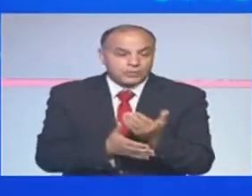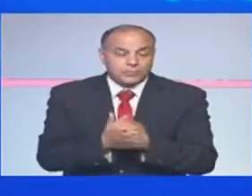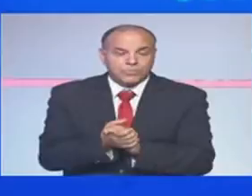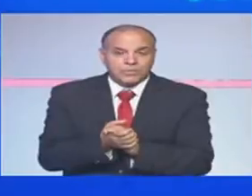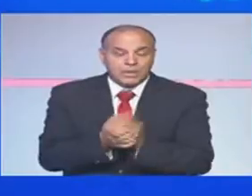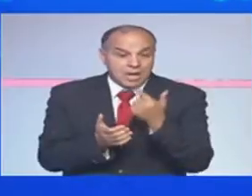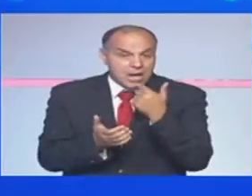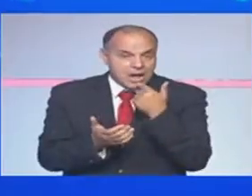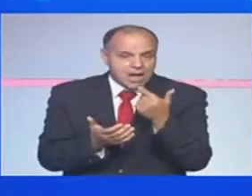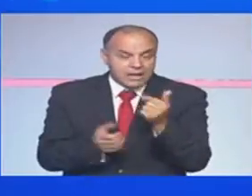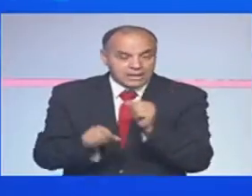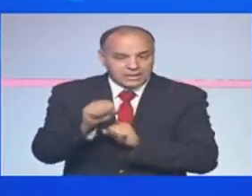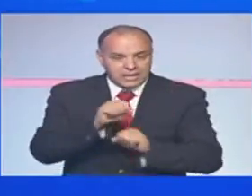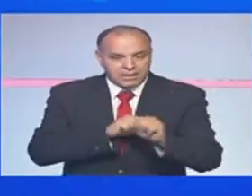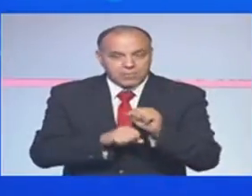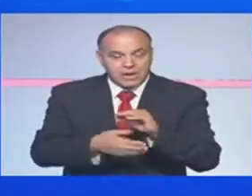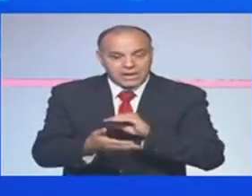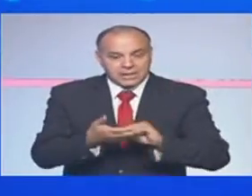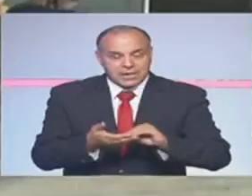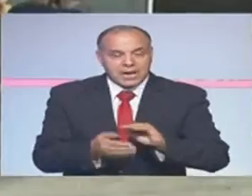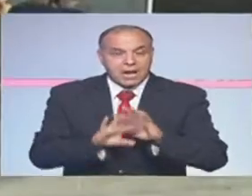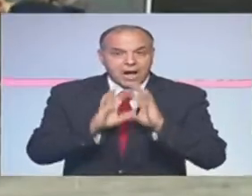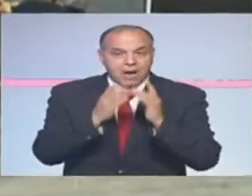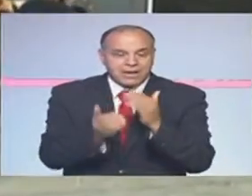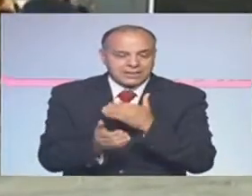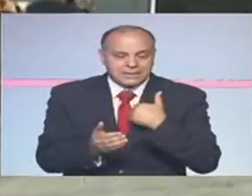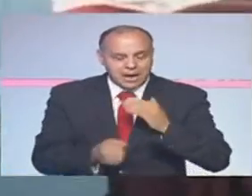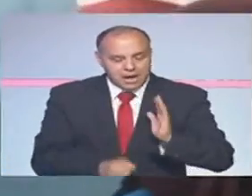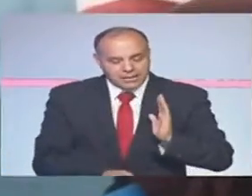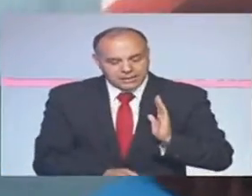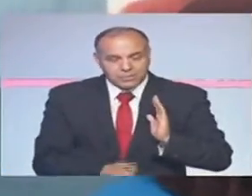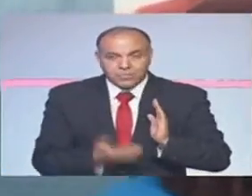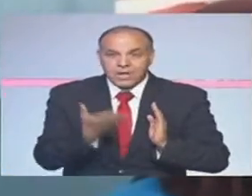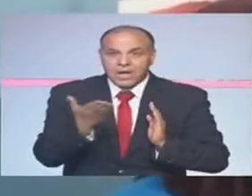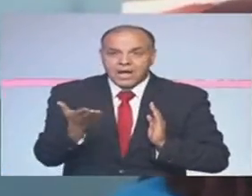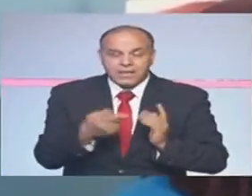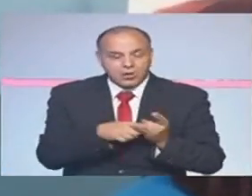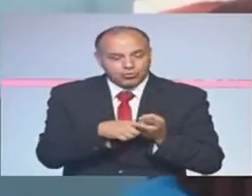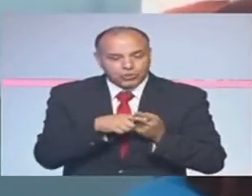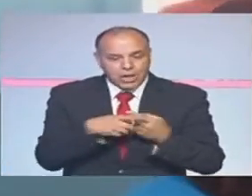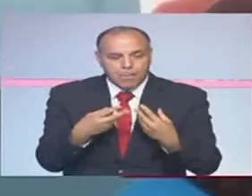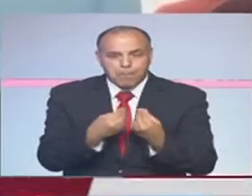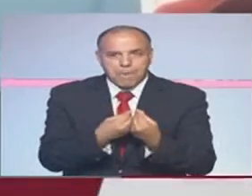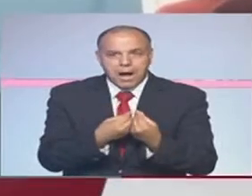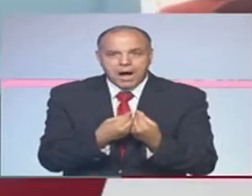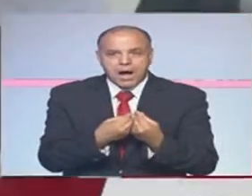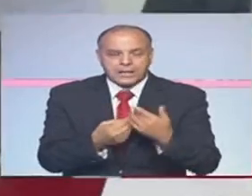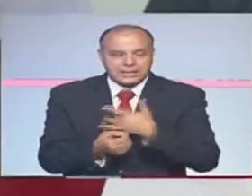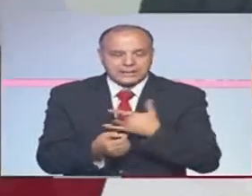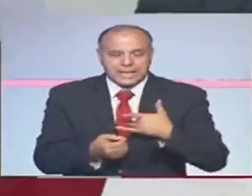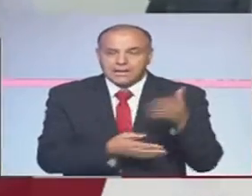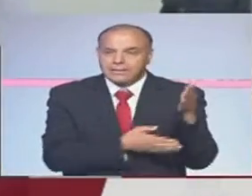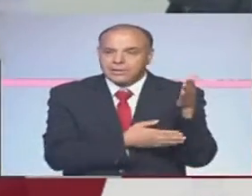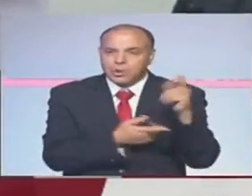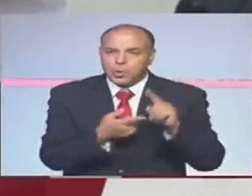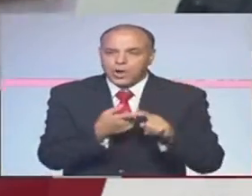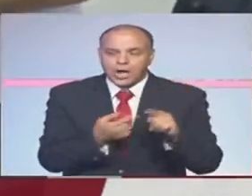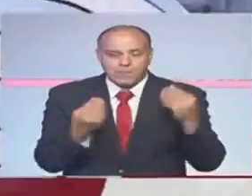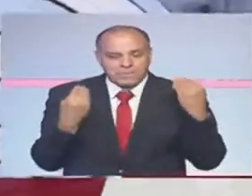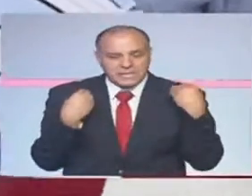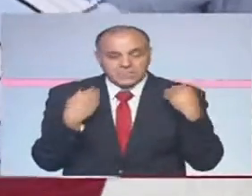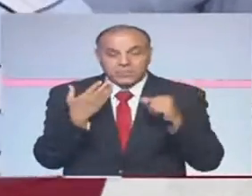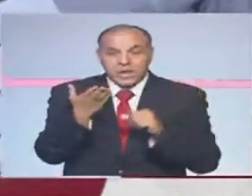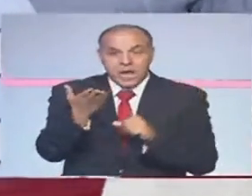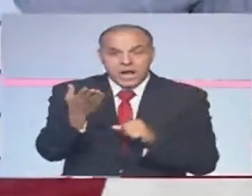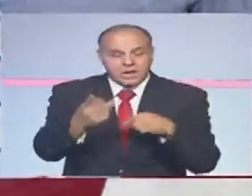والتي تنظمها الاداره العامه للصحه العسكريه بشراكه مع مصالح الساحه العموميه بالجهه